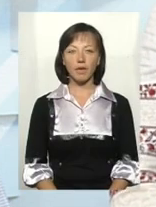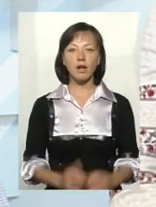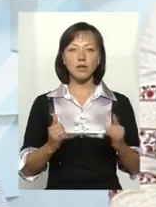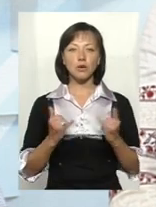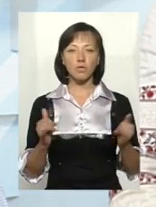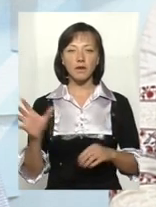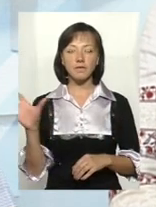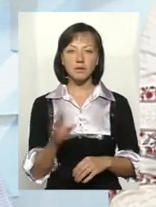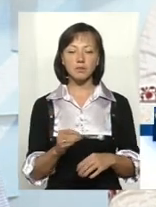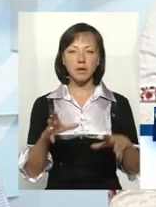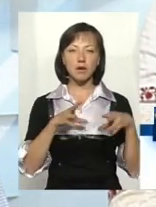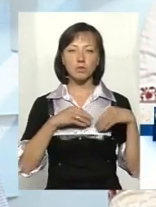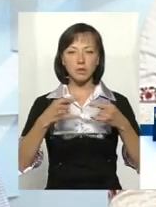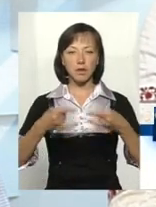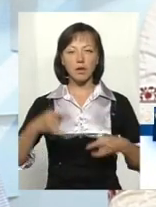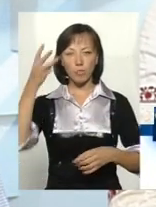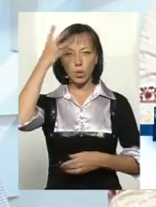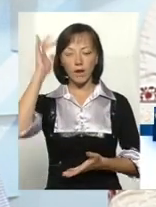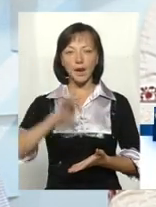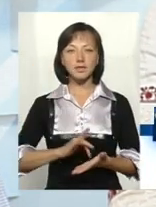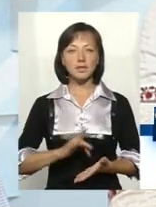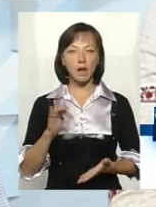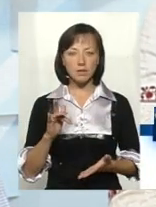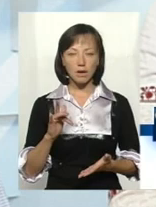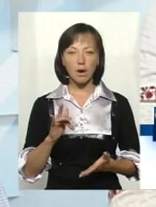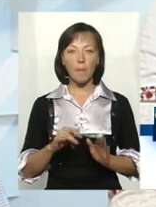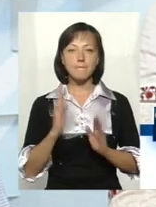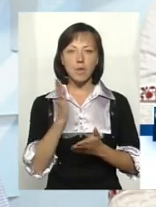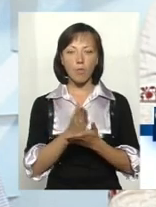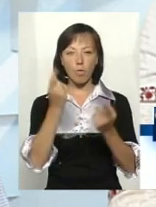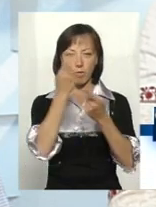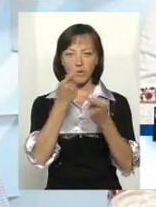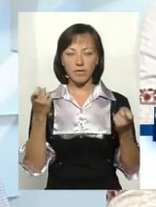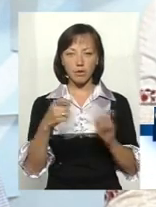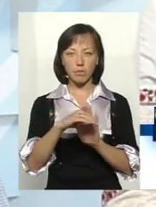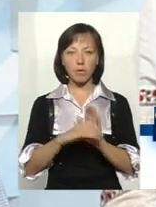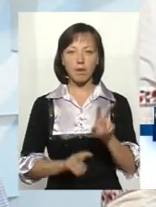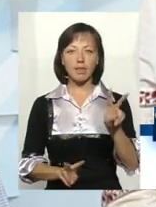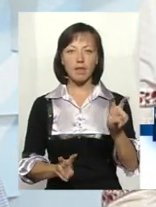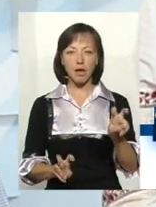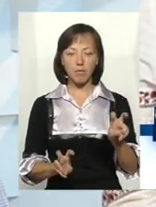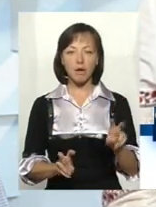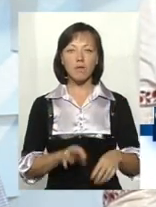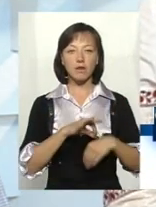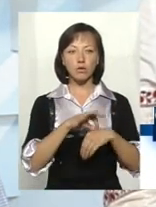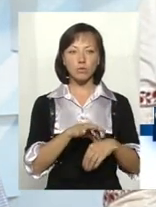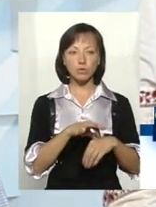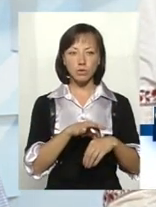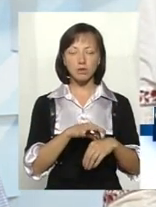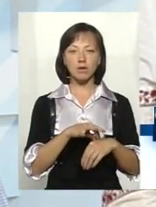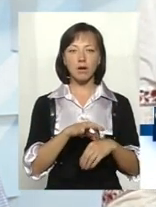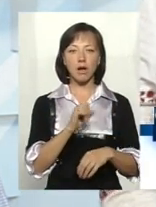Мої шанування усім, хто у ці порі разом із телеканалом «Поділля Центр». На часі у прямому ефірі тема. Я Анна Бендюк, переклад на жестову